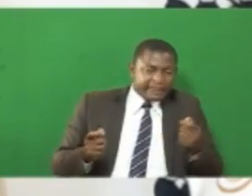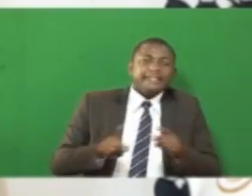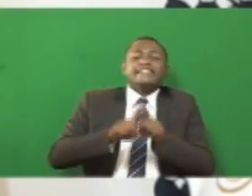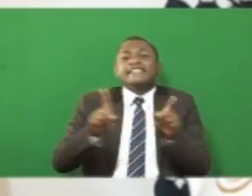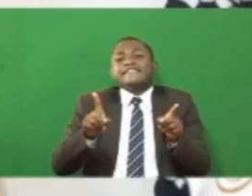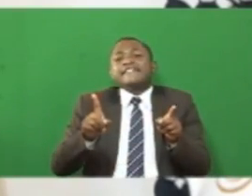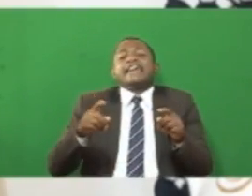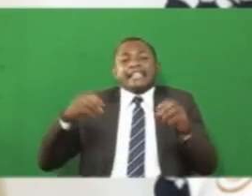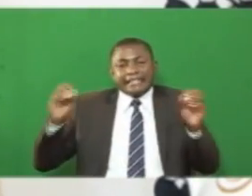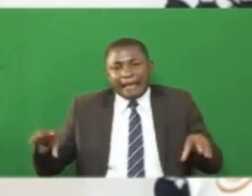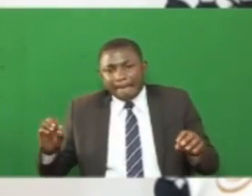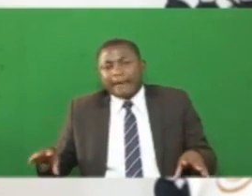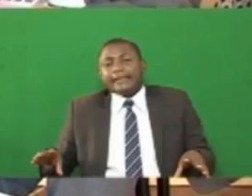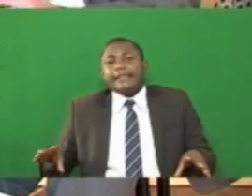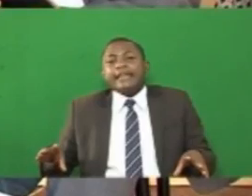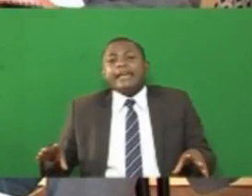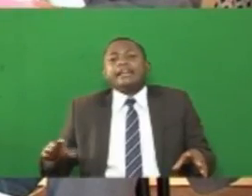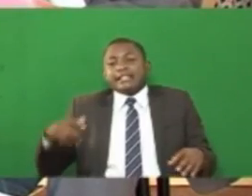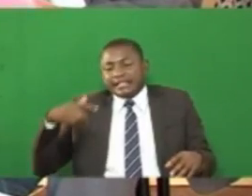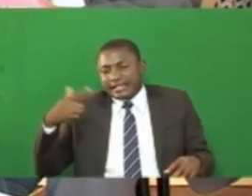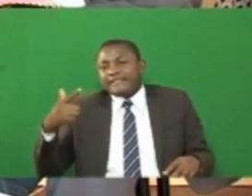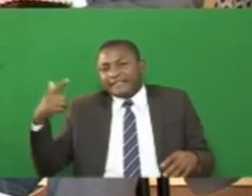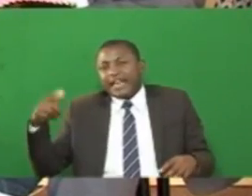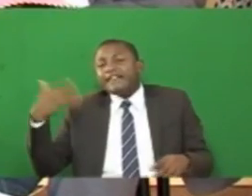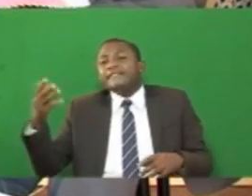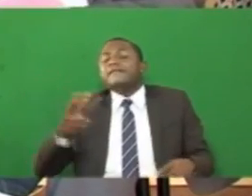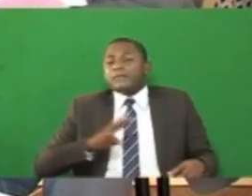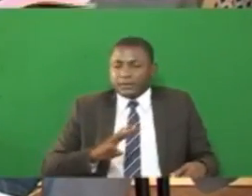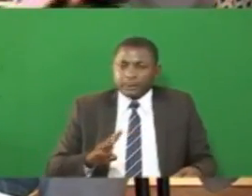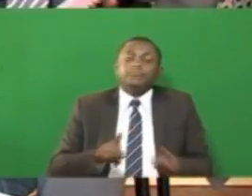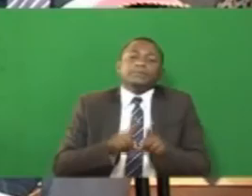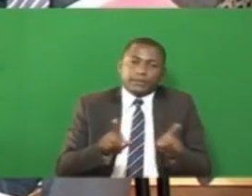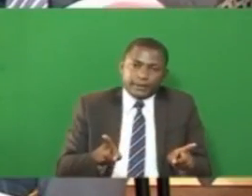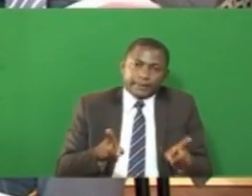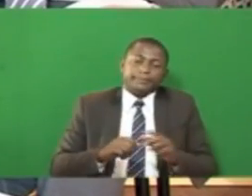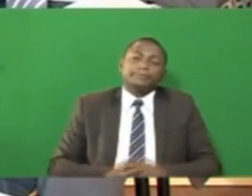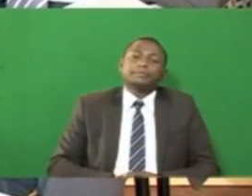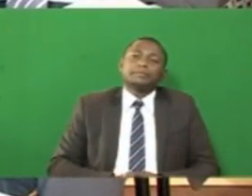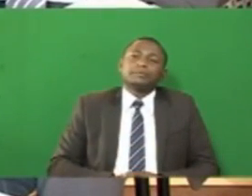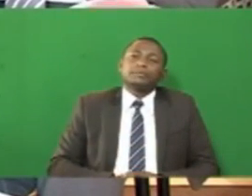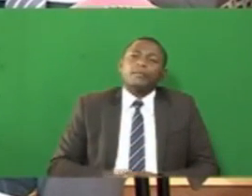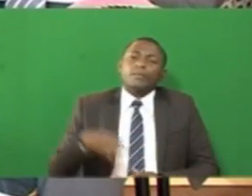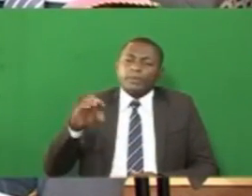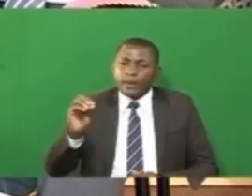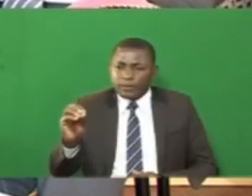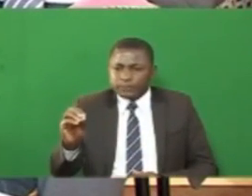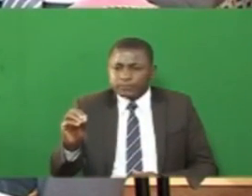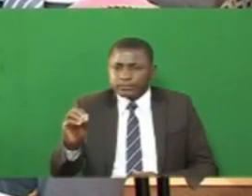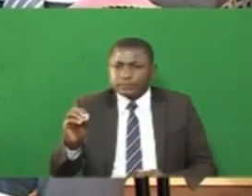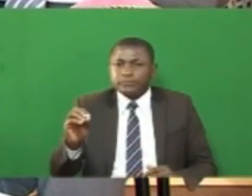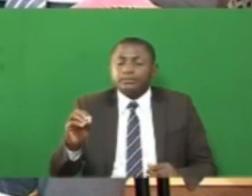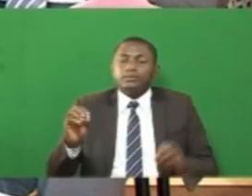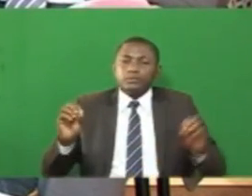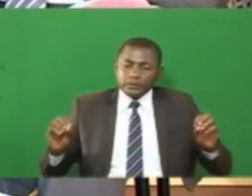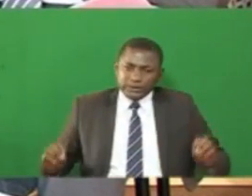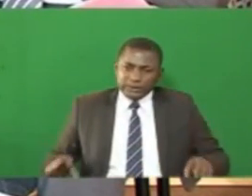mwefika. Asirisi riro kutaomba pamitambwe. All right. Saka, murukuti sabata ria ratai